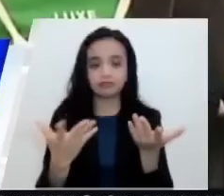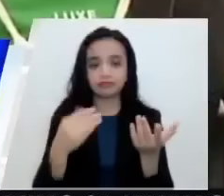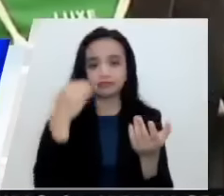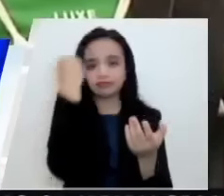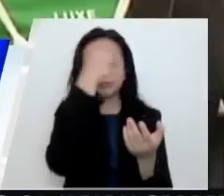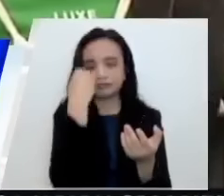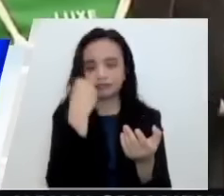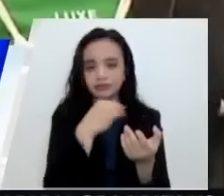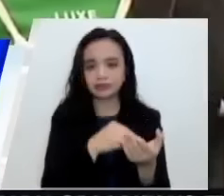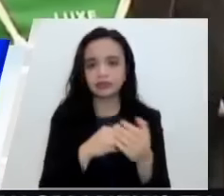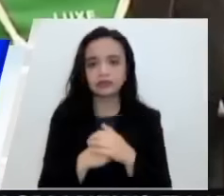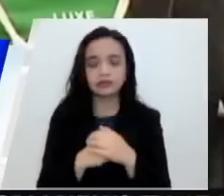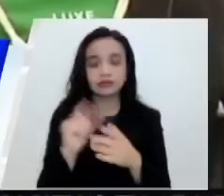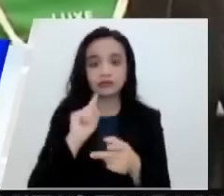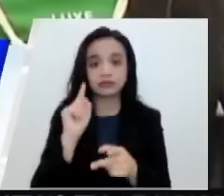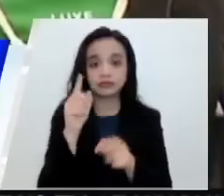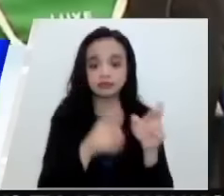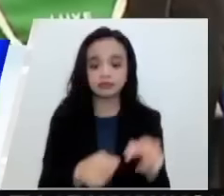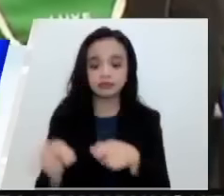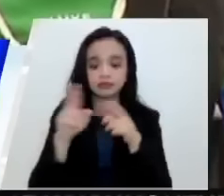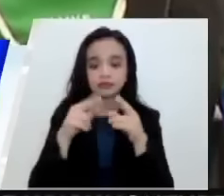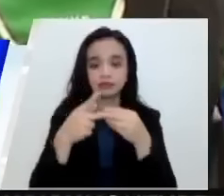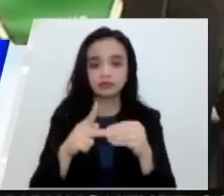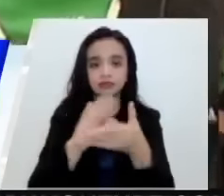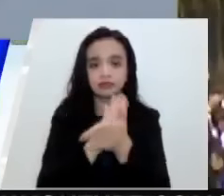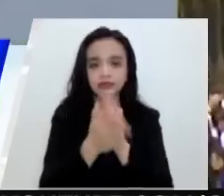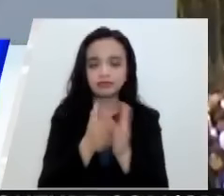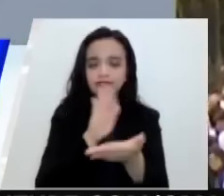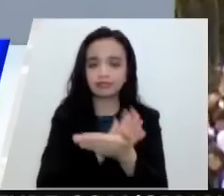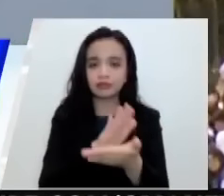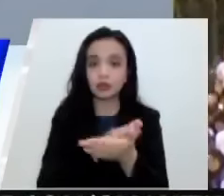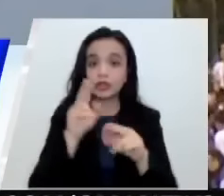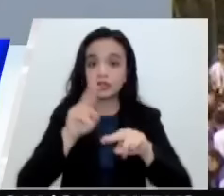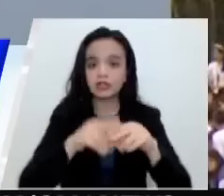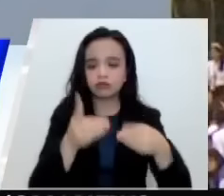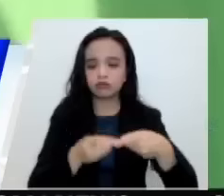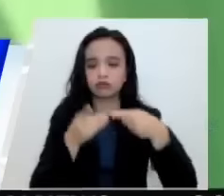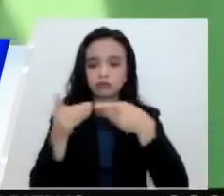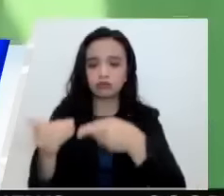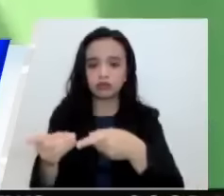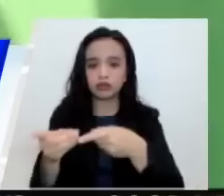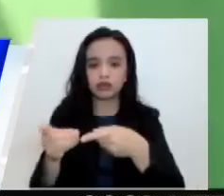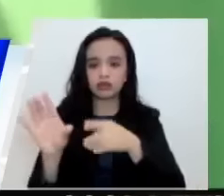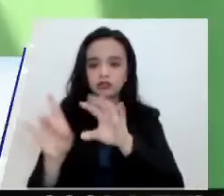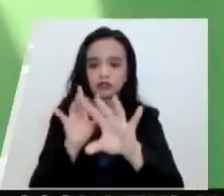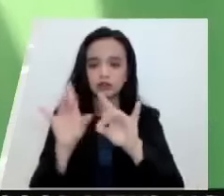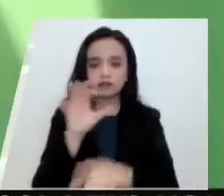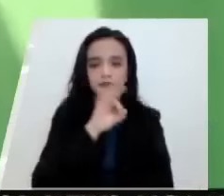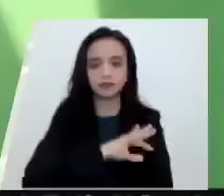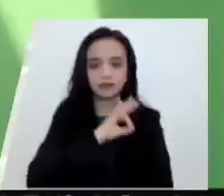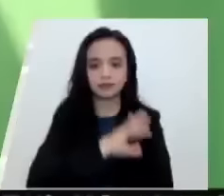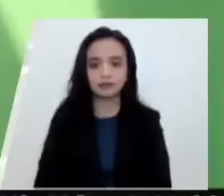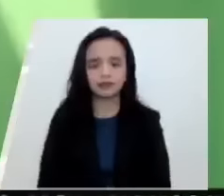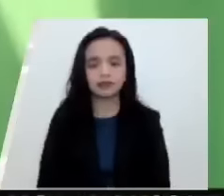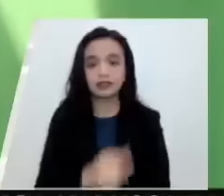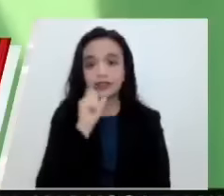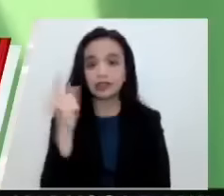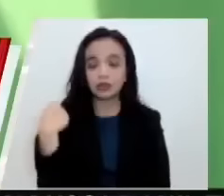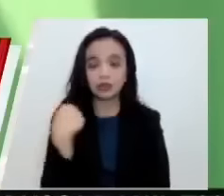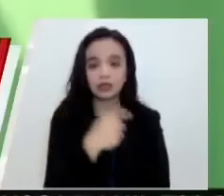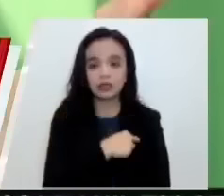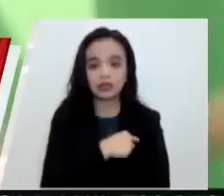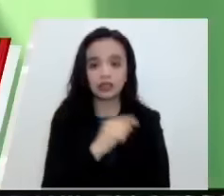marirecycled na plastic ay gagawing school chairs na idodonate sa chosen beneficiaries. Hindi lang tayo gumaganda, ngunit pinapaganda